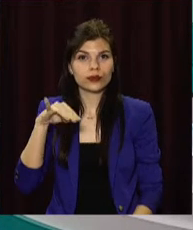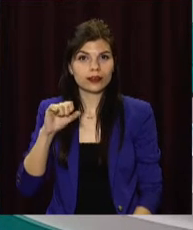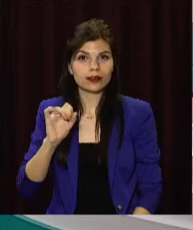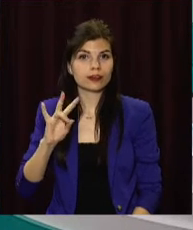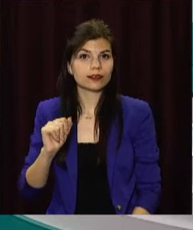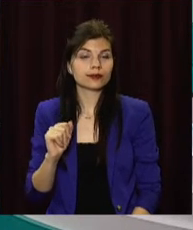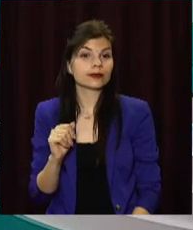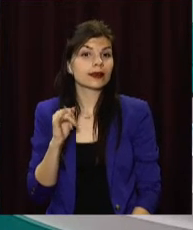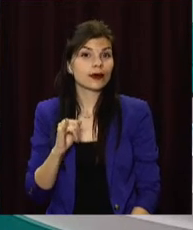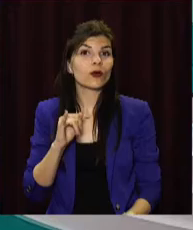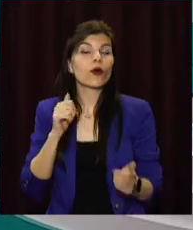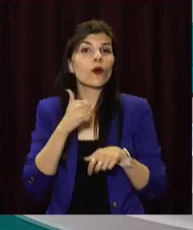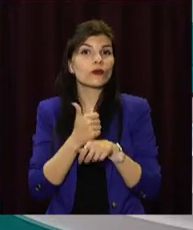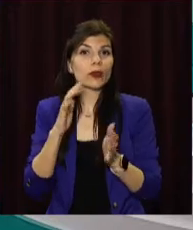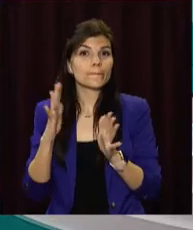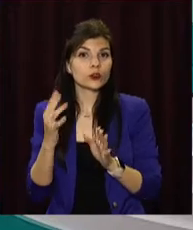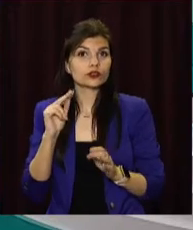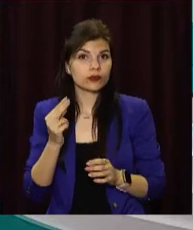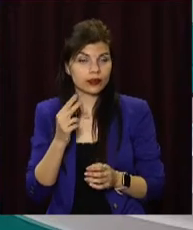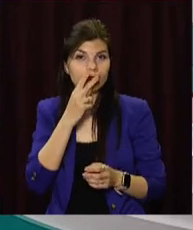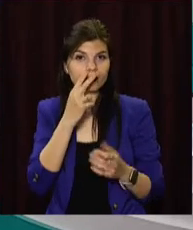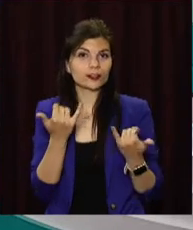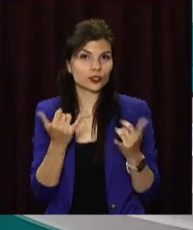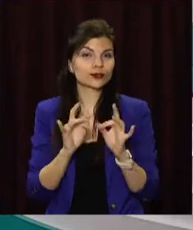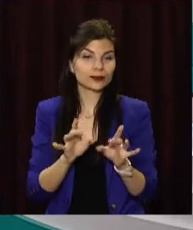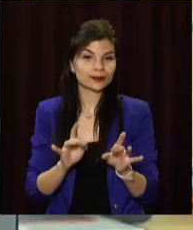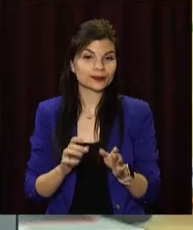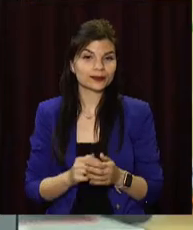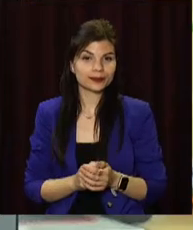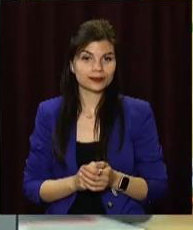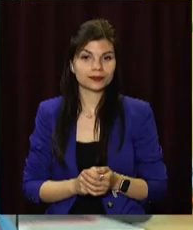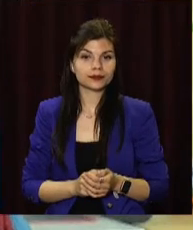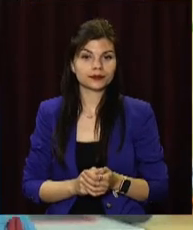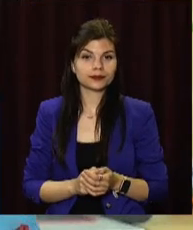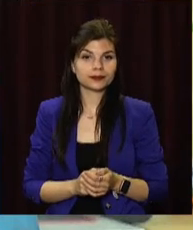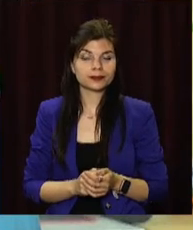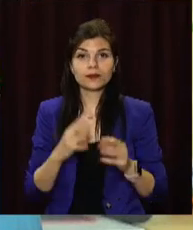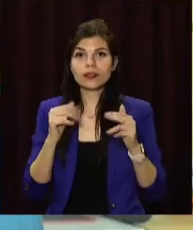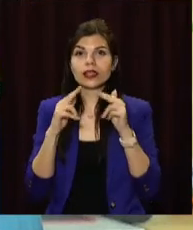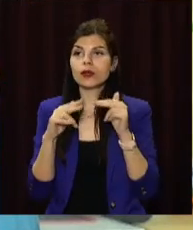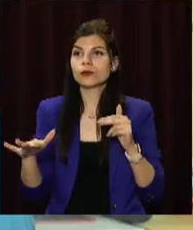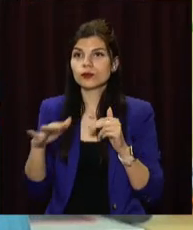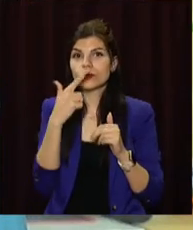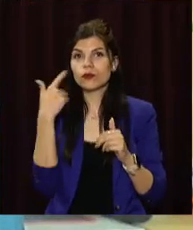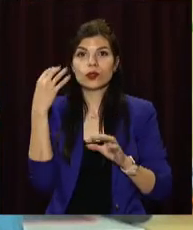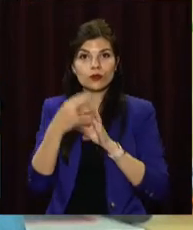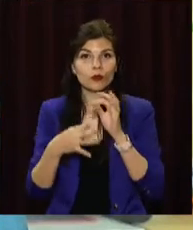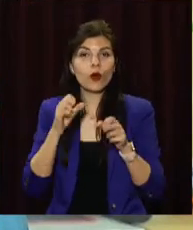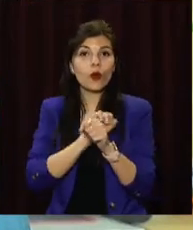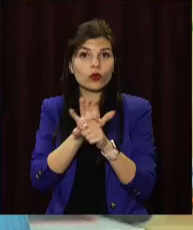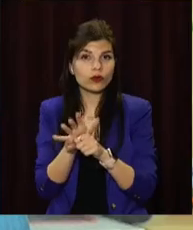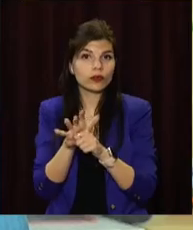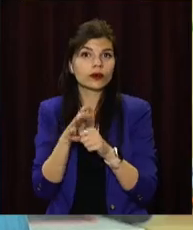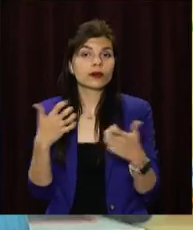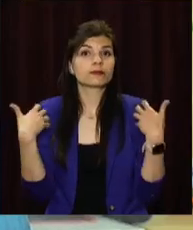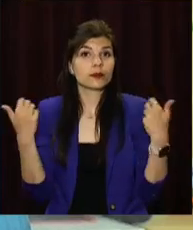Юліана Пуговкіна. І про головні події четверга дивіться просто зараз. На Дніпропетровщині за минулу добу коронавірус